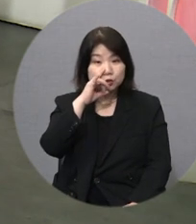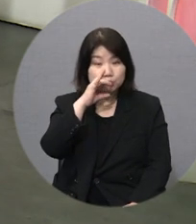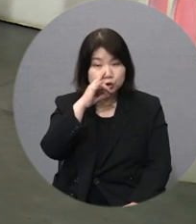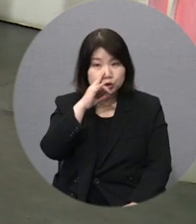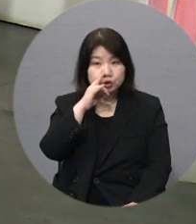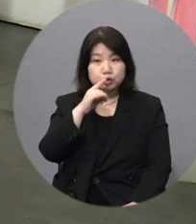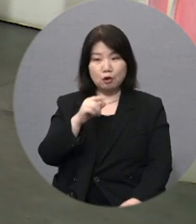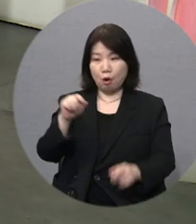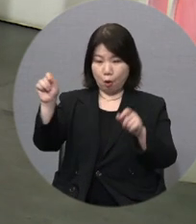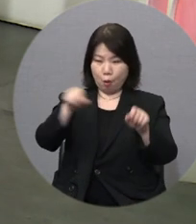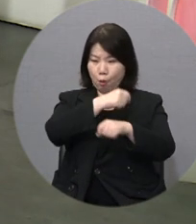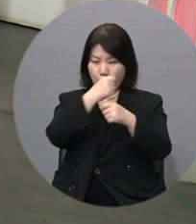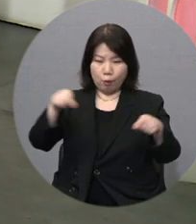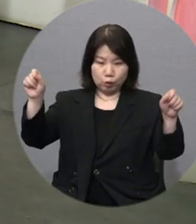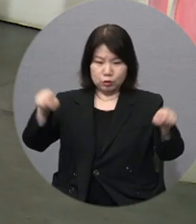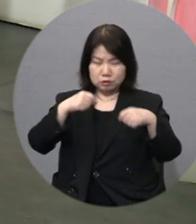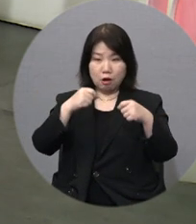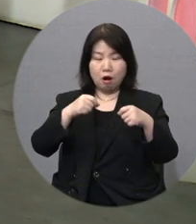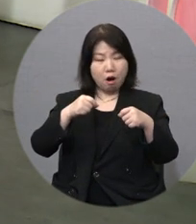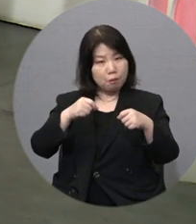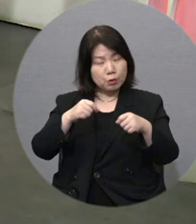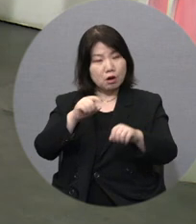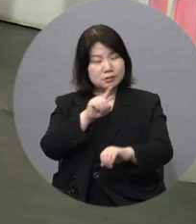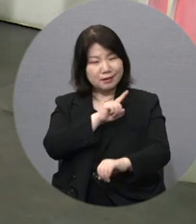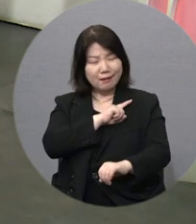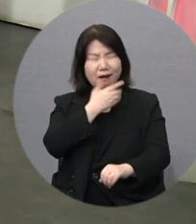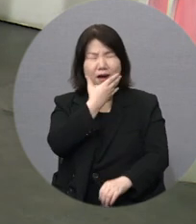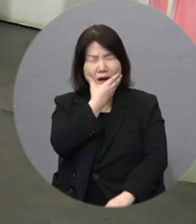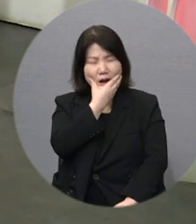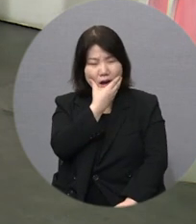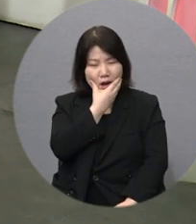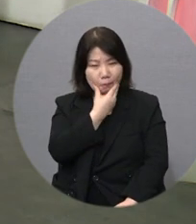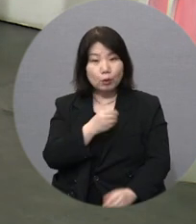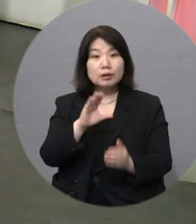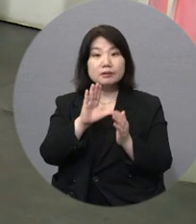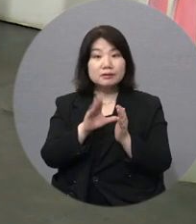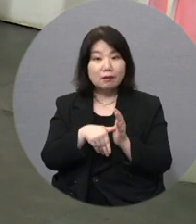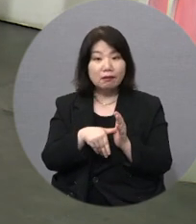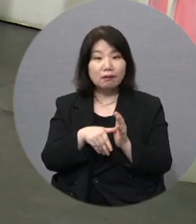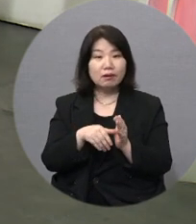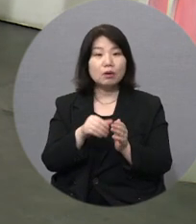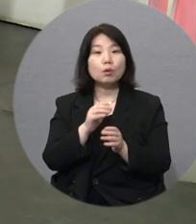오케스트라 연주를 하면서 가장 행복했던 순간이